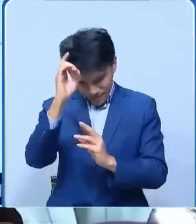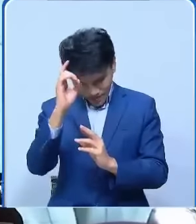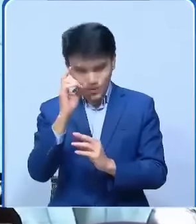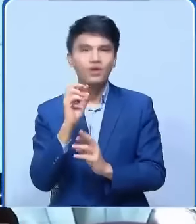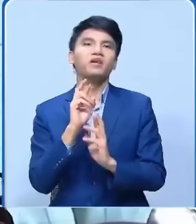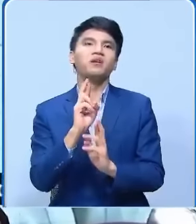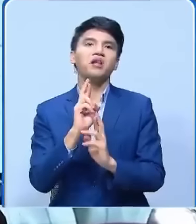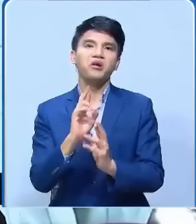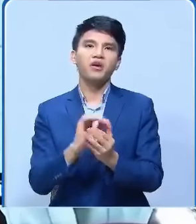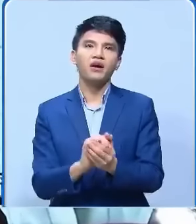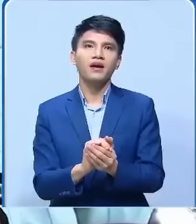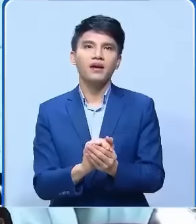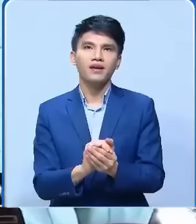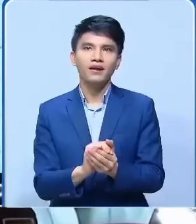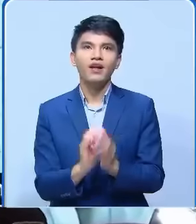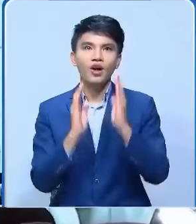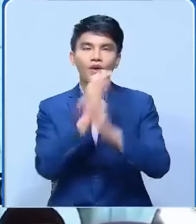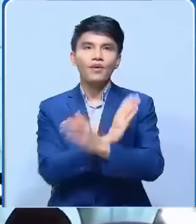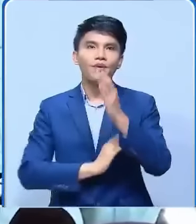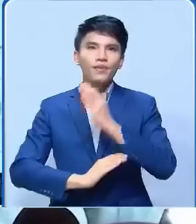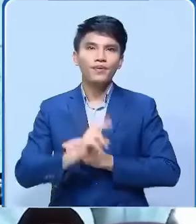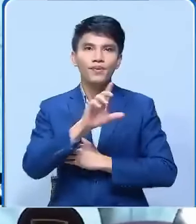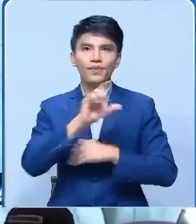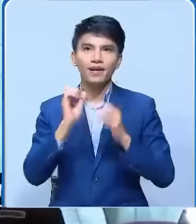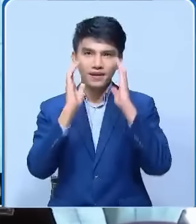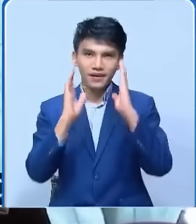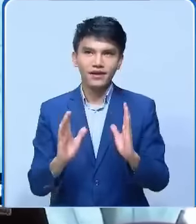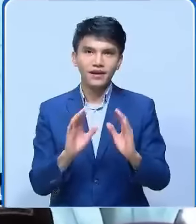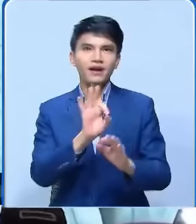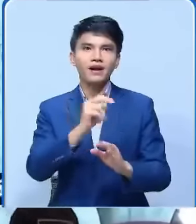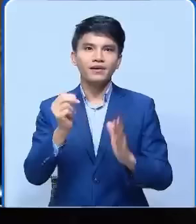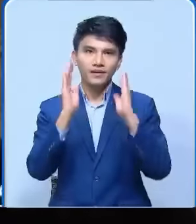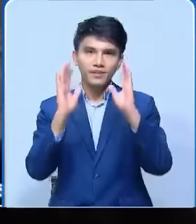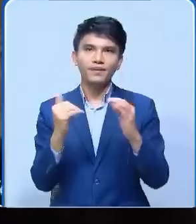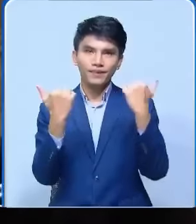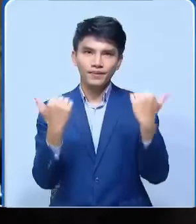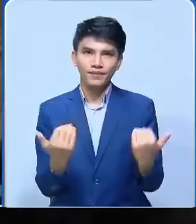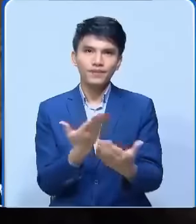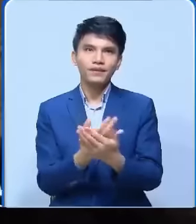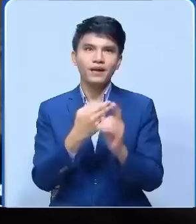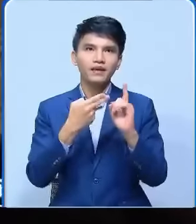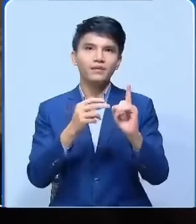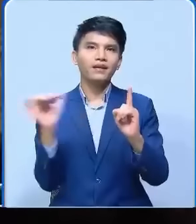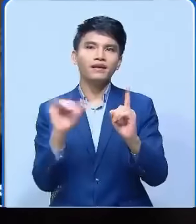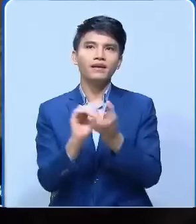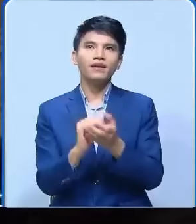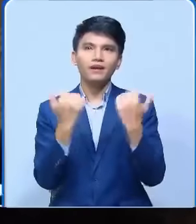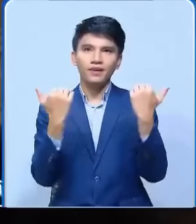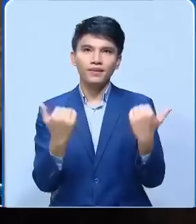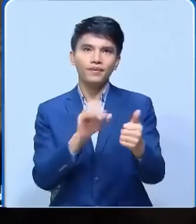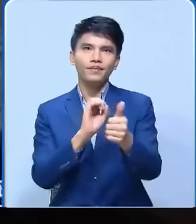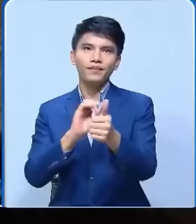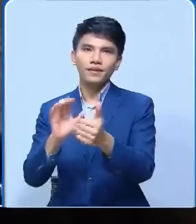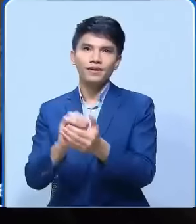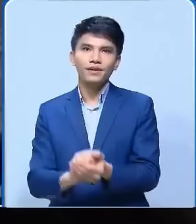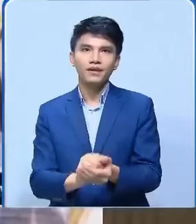วล่ะค่ะส่วนคนพิการ2ล้านคนมี 90,000 คนนะที่ยังไม่ได้รับเงิน 10,000 บาทวันนี้ก็แนะนำให้รีบ